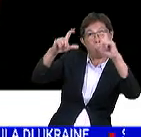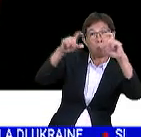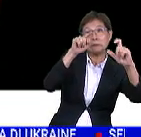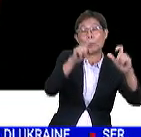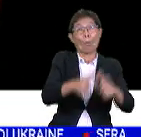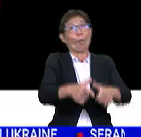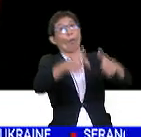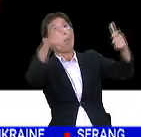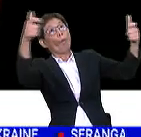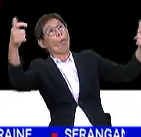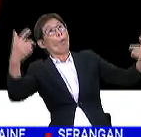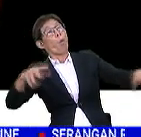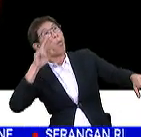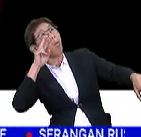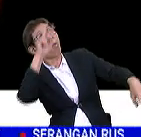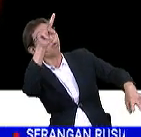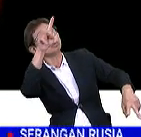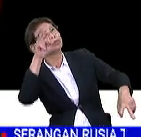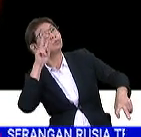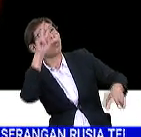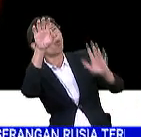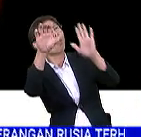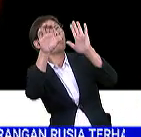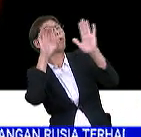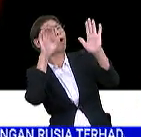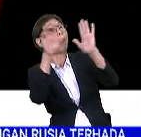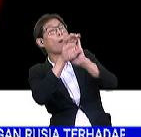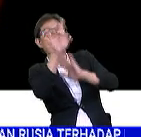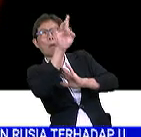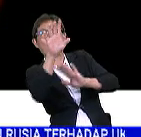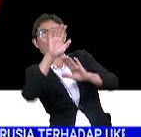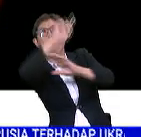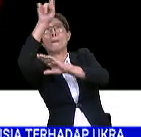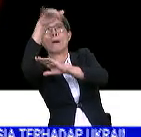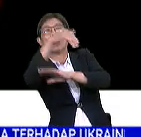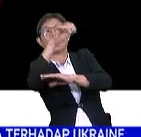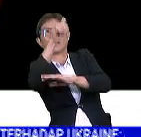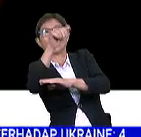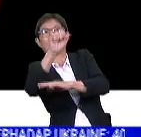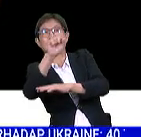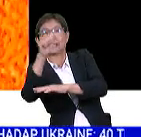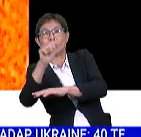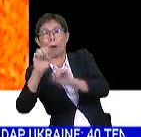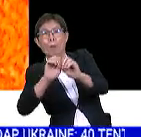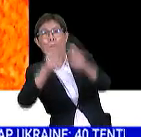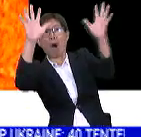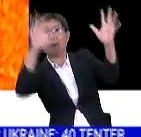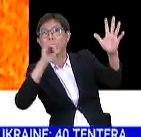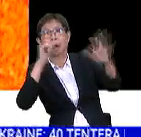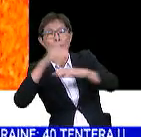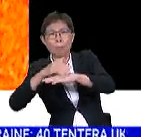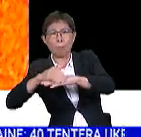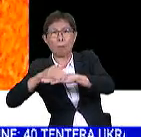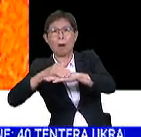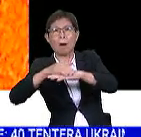disifatkan terbesar pernah dilihat menerusi satu imej tunggal di matahari. Menurut ESA, letusan solar tersebut tidak menghantar